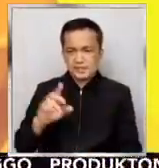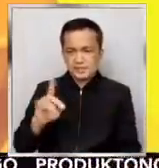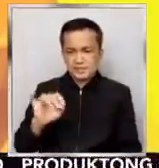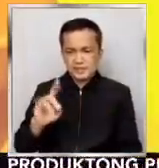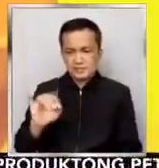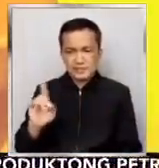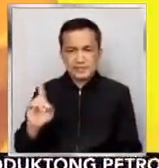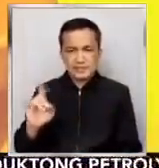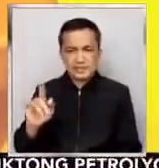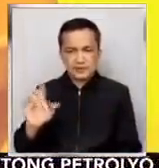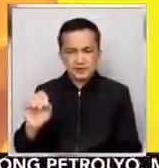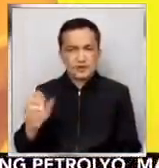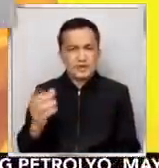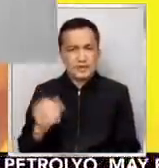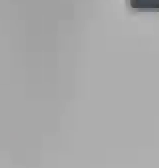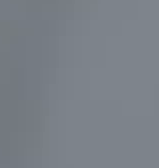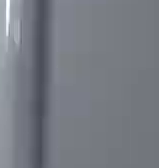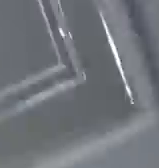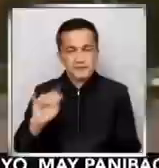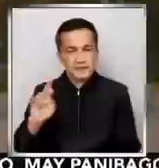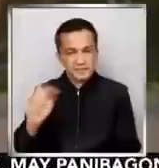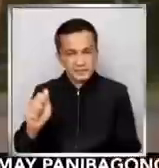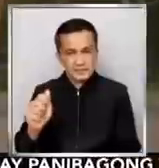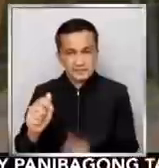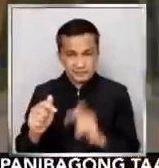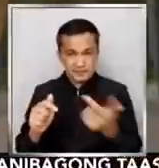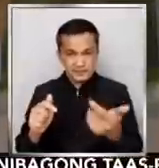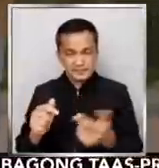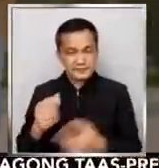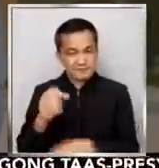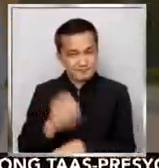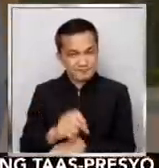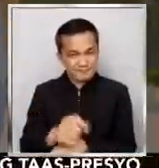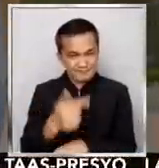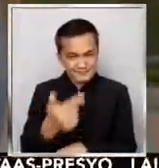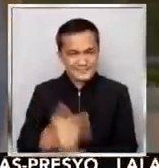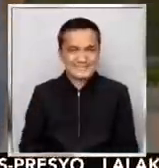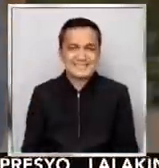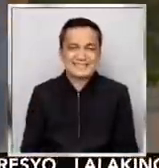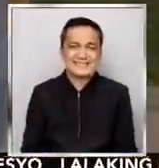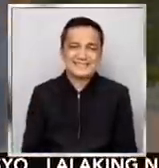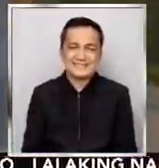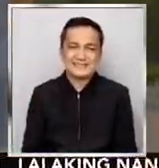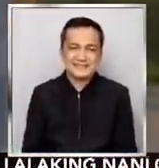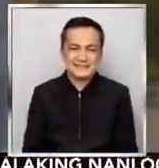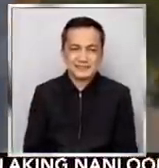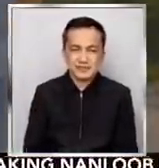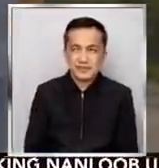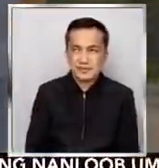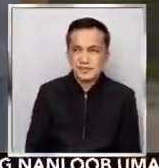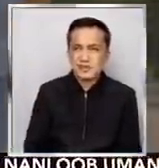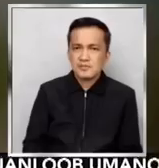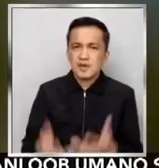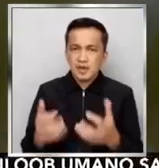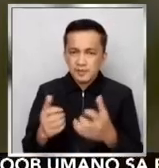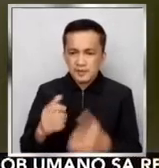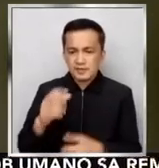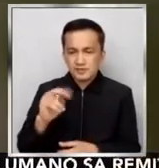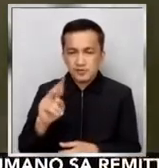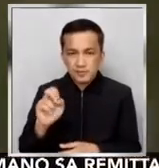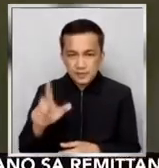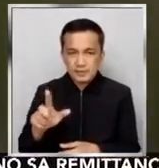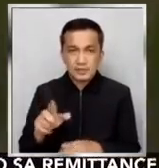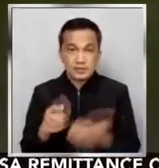Forteza. Alamin sa akin, Chica. Tulungan mo ako na makabalik sa nobela mo. Sa mga nag-aabang